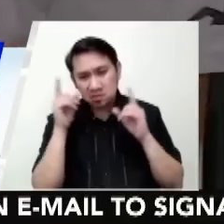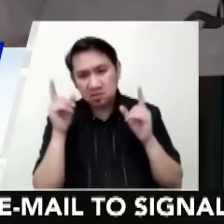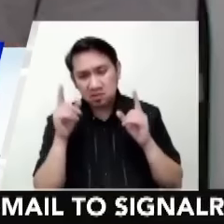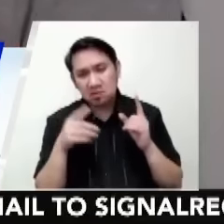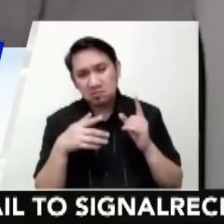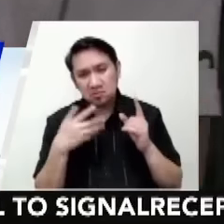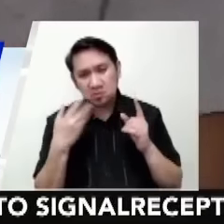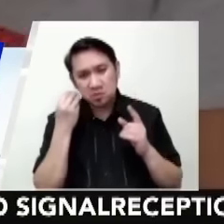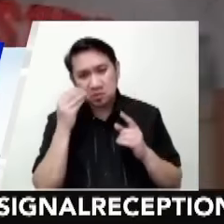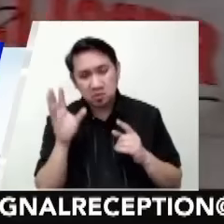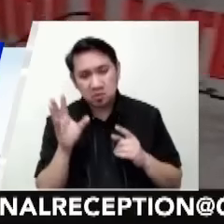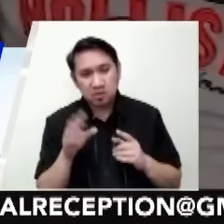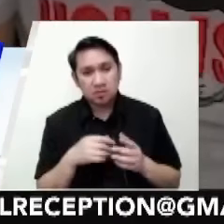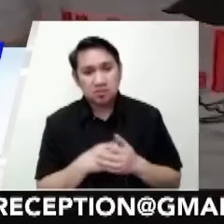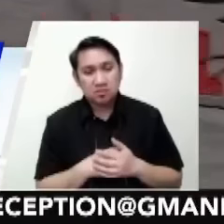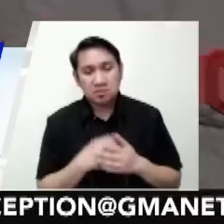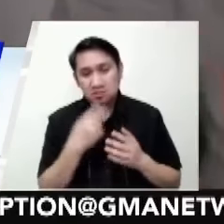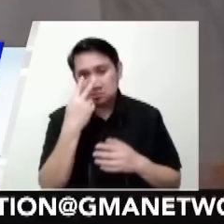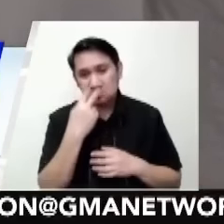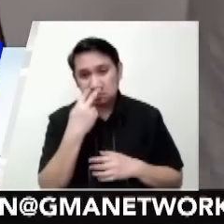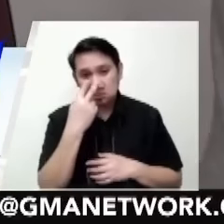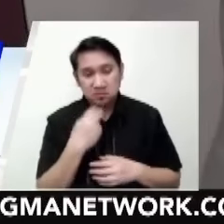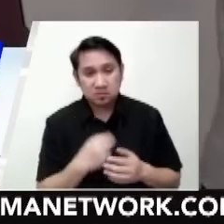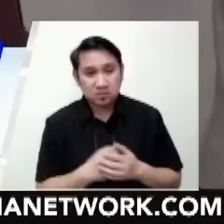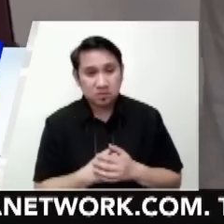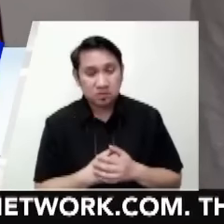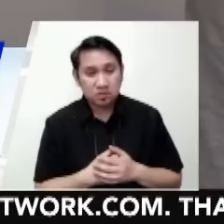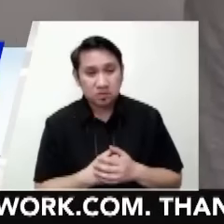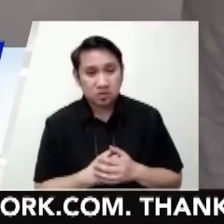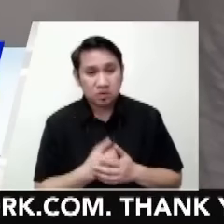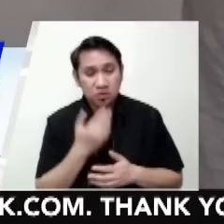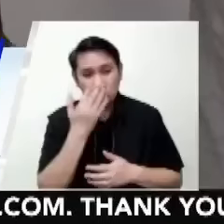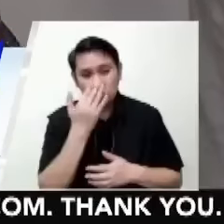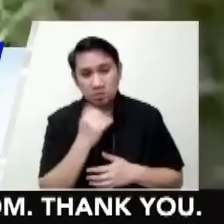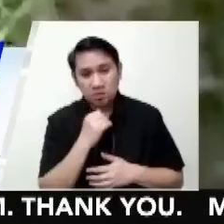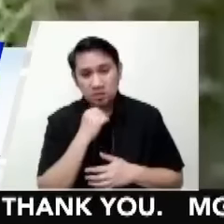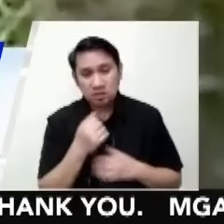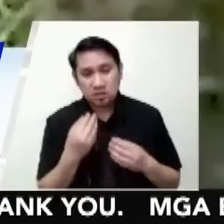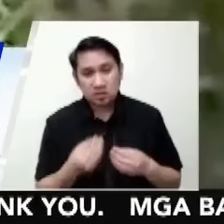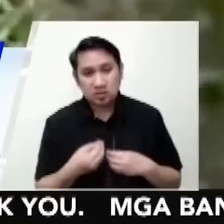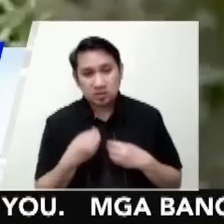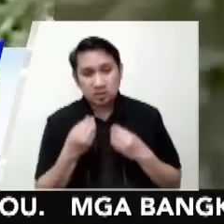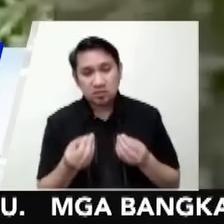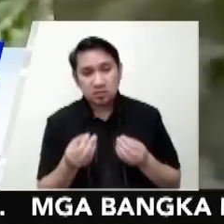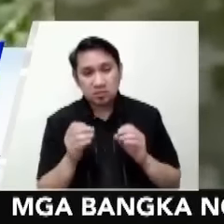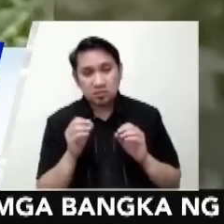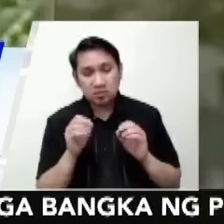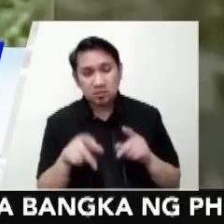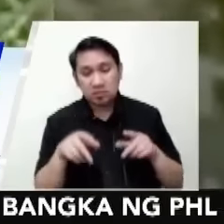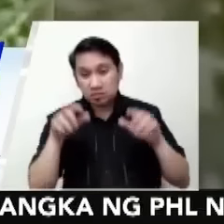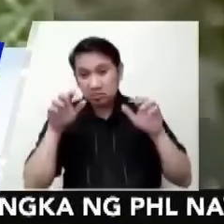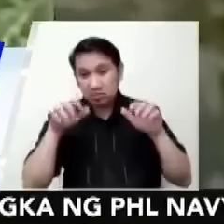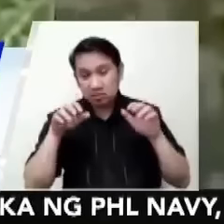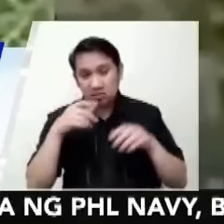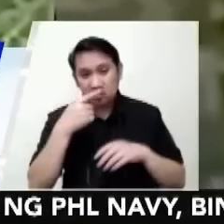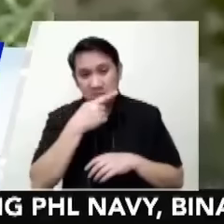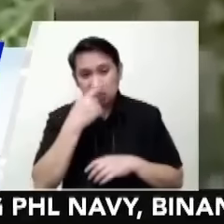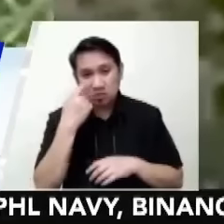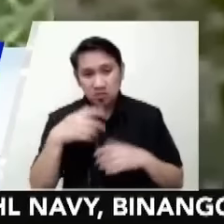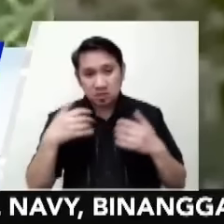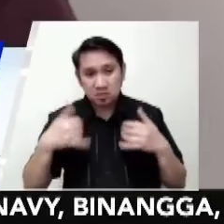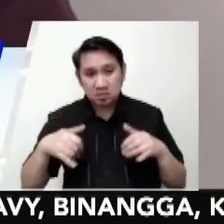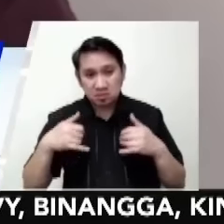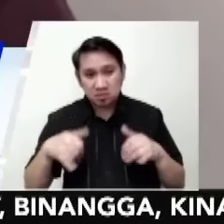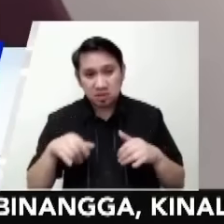Sana, Ania, di na niya pinagbigyan ang pakiusap ng anak na maligo sa ulan. Hindi niya alam na maglalaro pala ito sa umapaw na